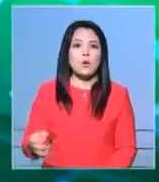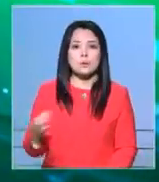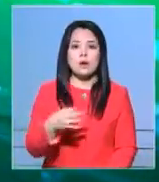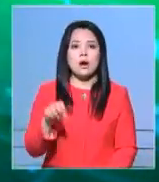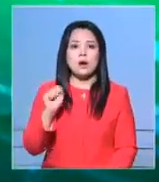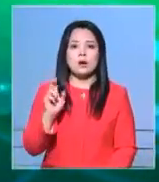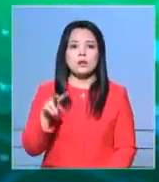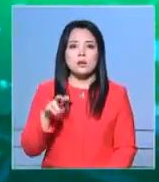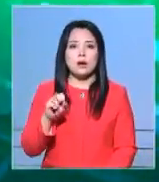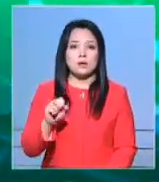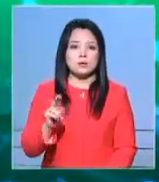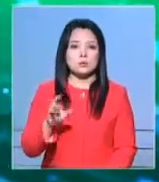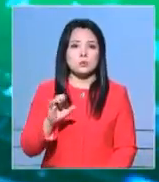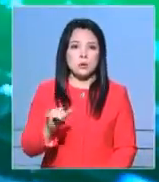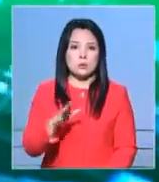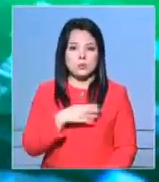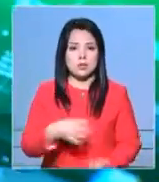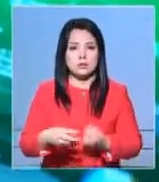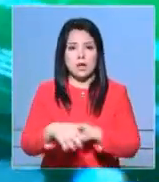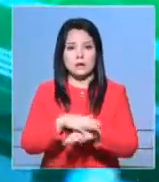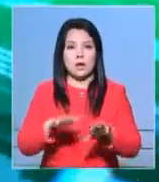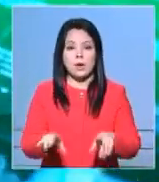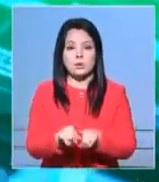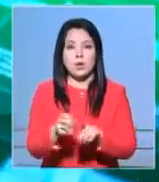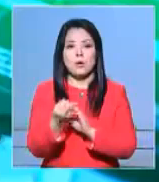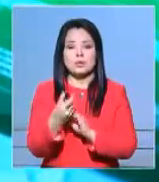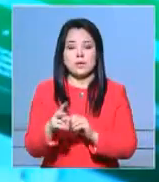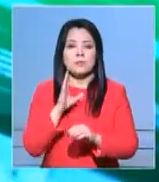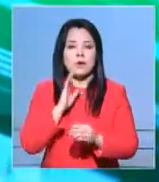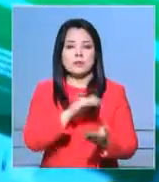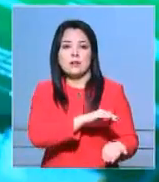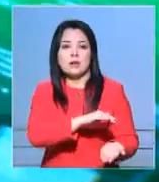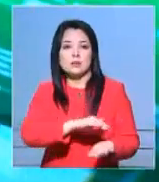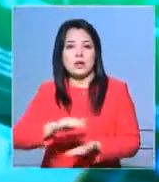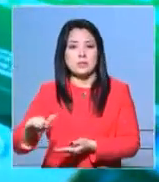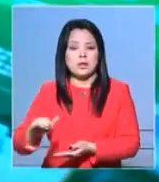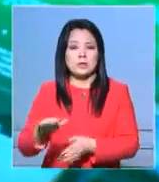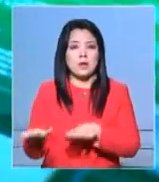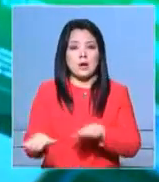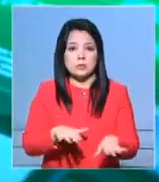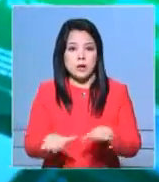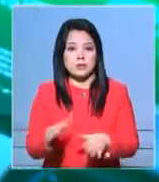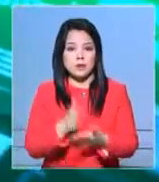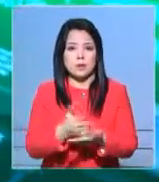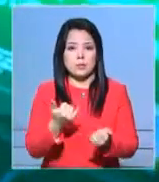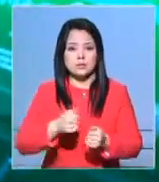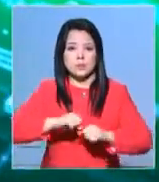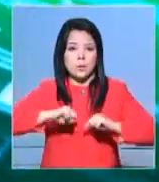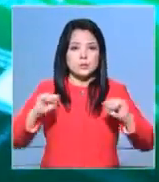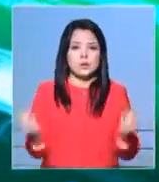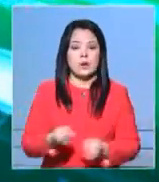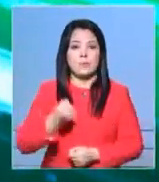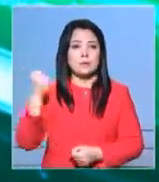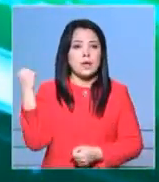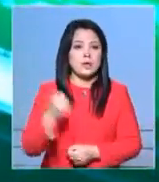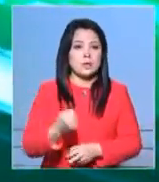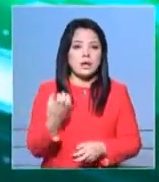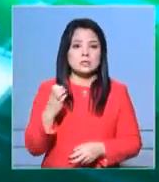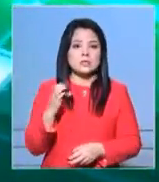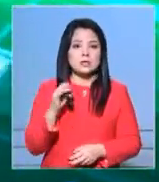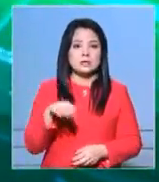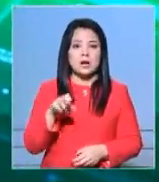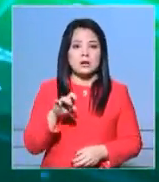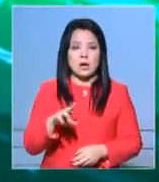Қызылорда облысындағы Ақлақ су тоспасында 12 шақырымдық мұз кептеліп қалды. Аймақта күннің бірде жылы бірде суытуы салдарынан Сырдария өзенінің